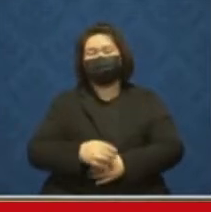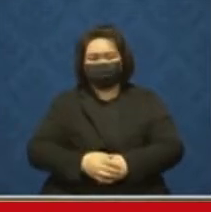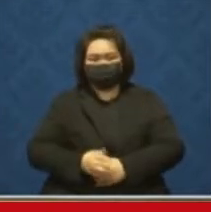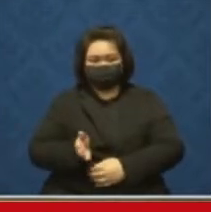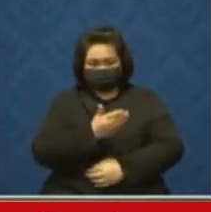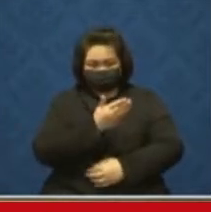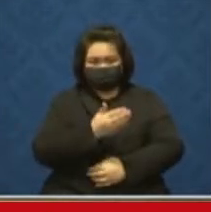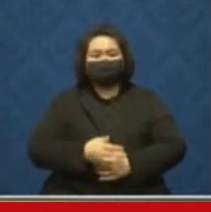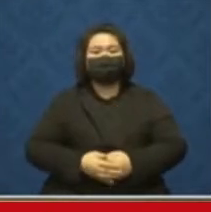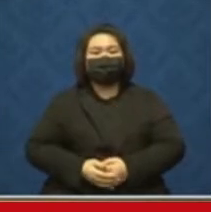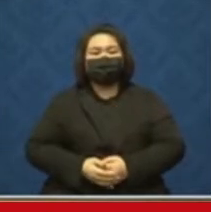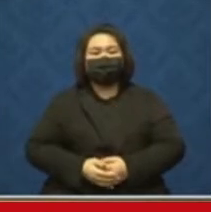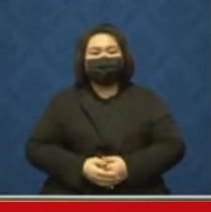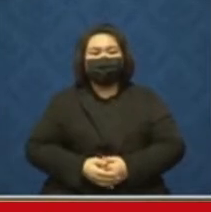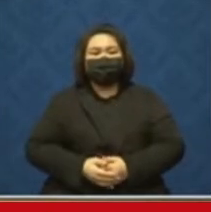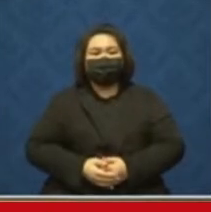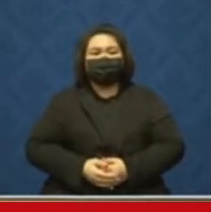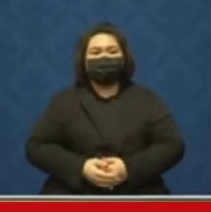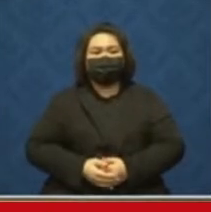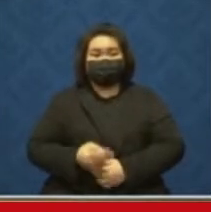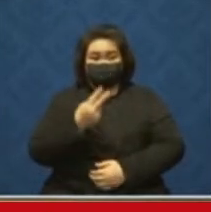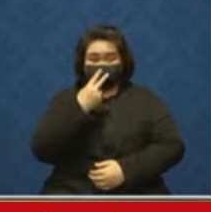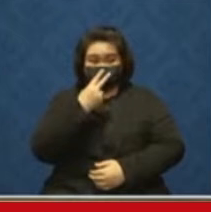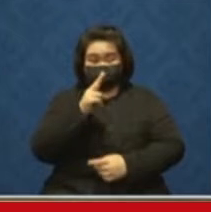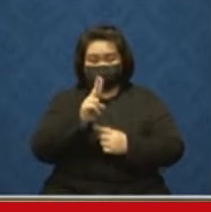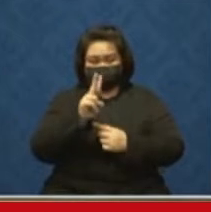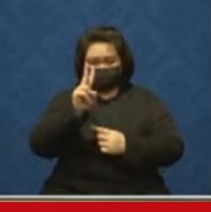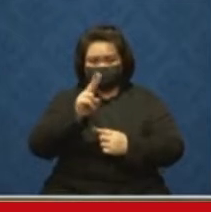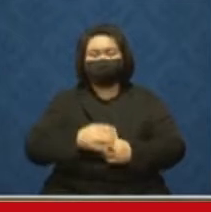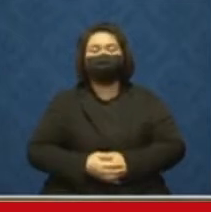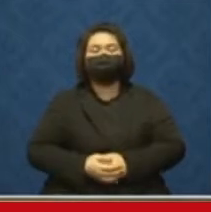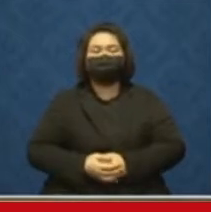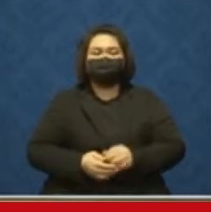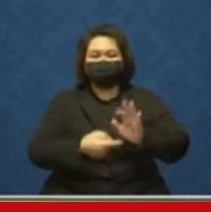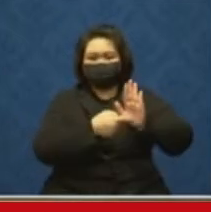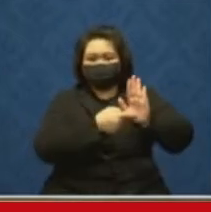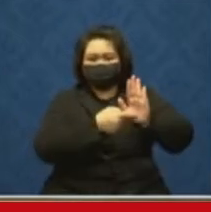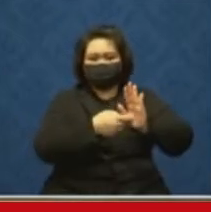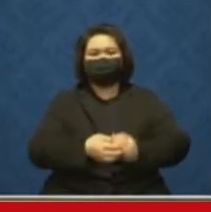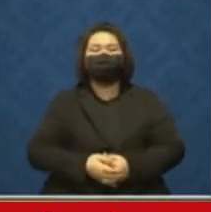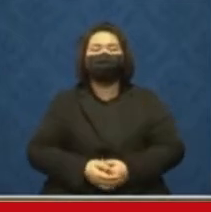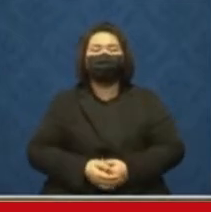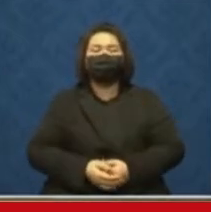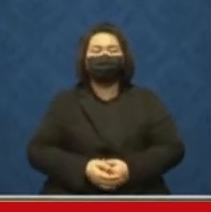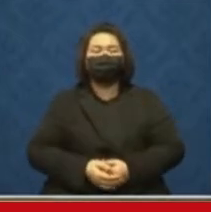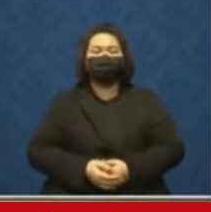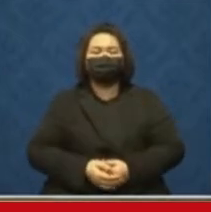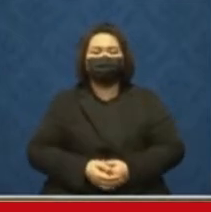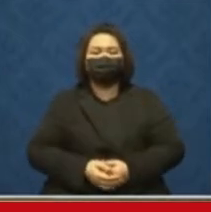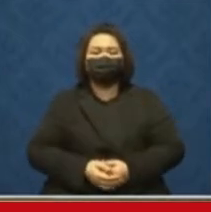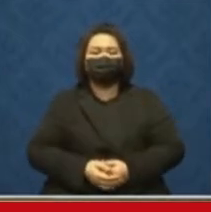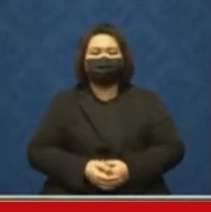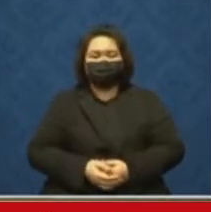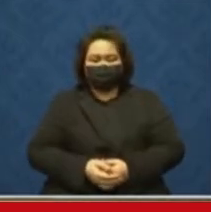ต่ไปครับตัอย่างที่สองนะครับเป็นการทุจริป